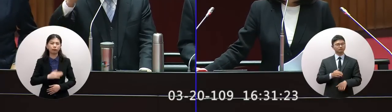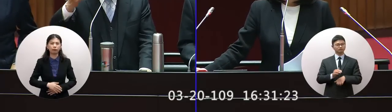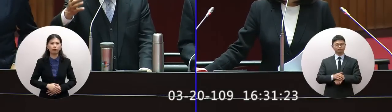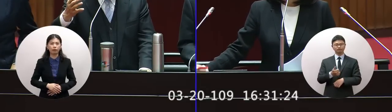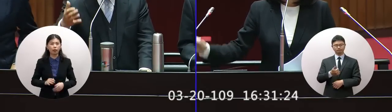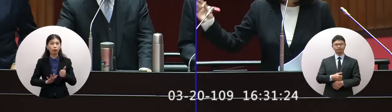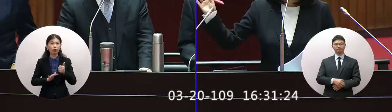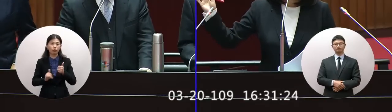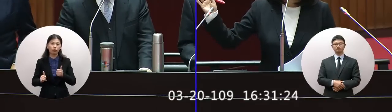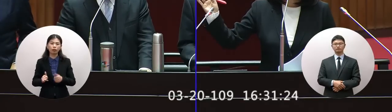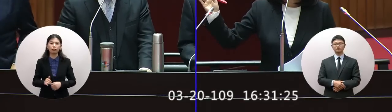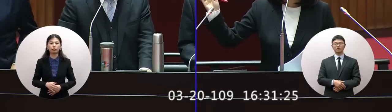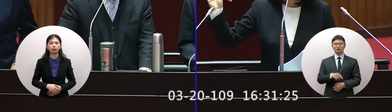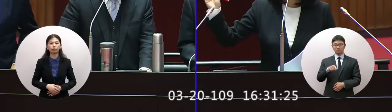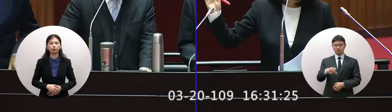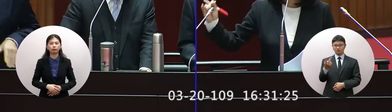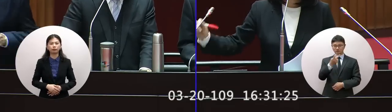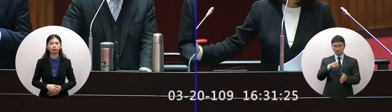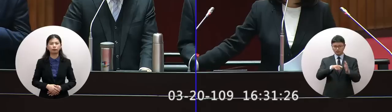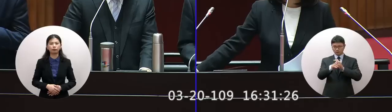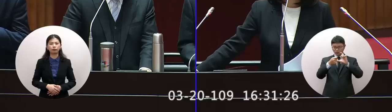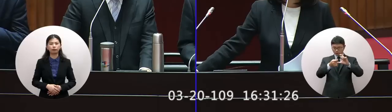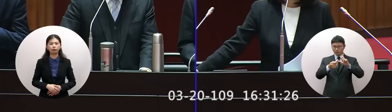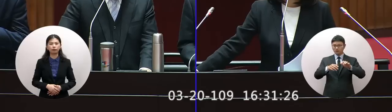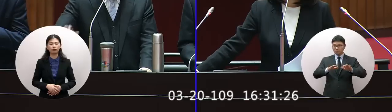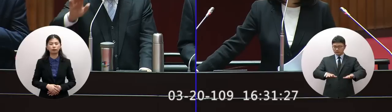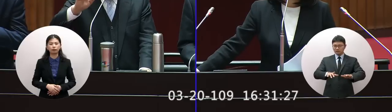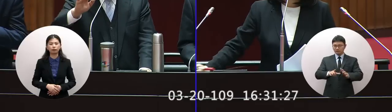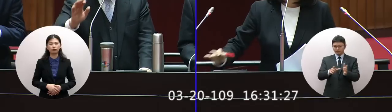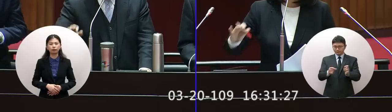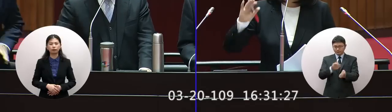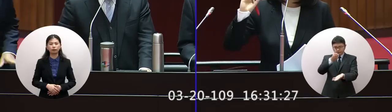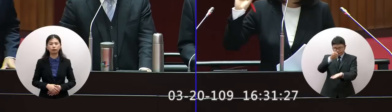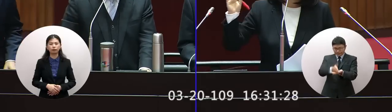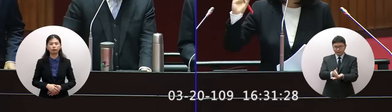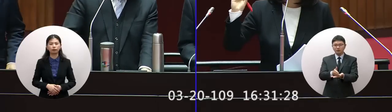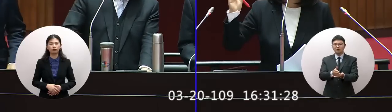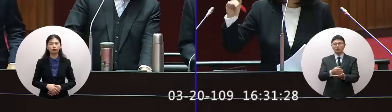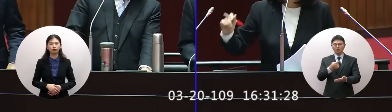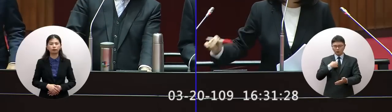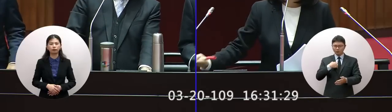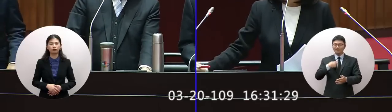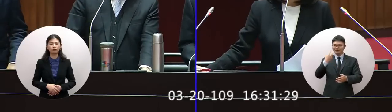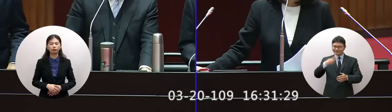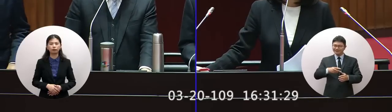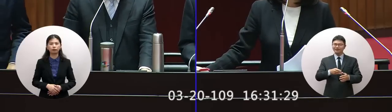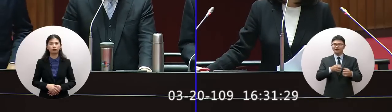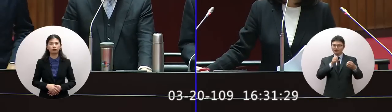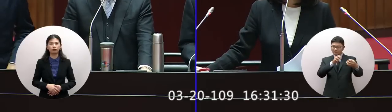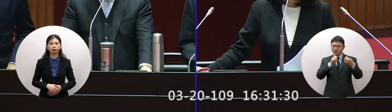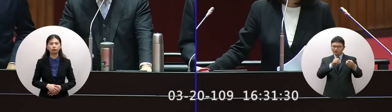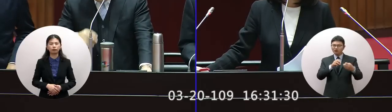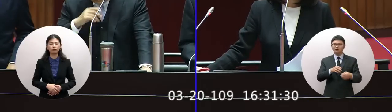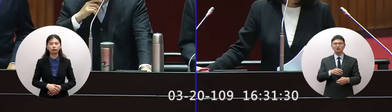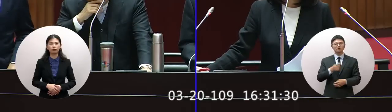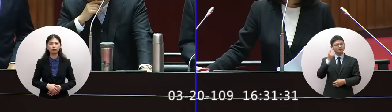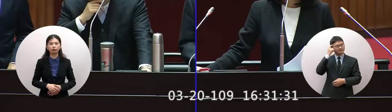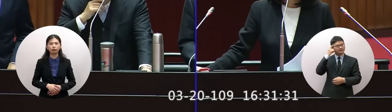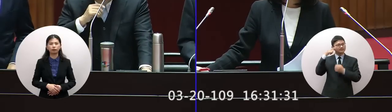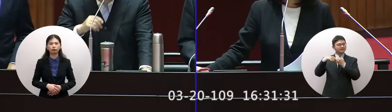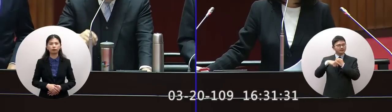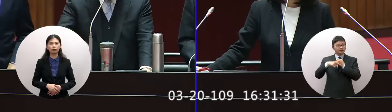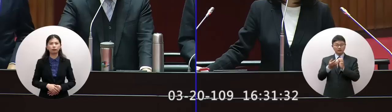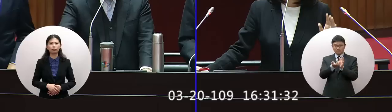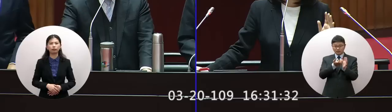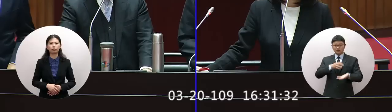员，你 这两个专区是不是先暂停一下，然后我们再好好的思考，怎么样根据我们刚